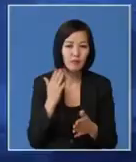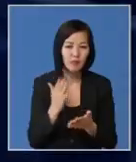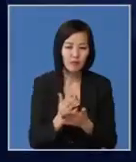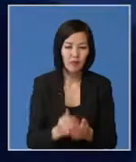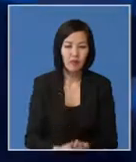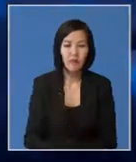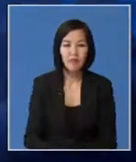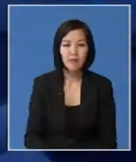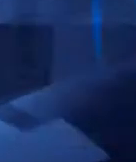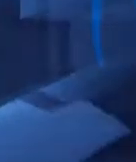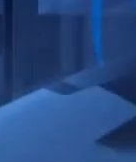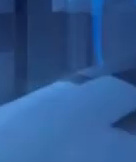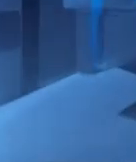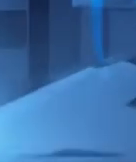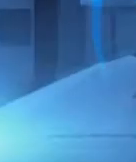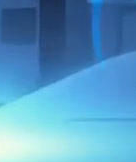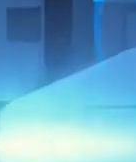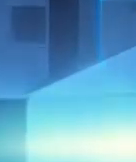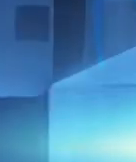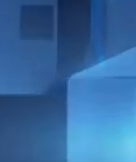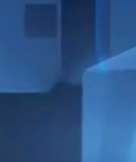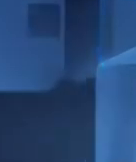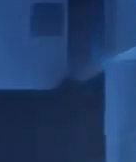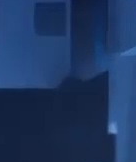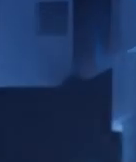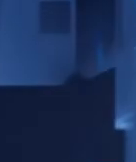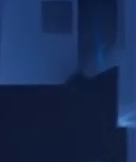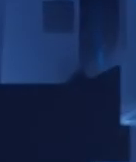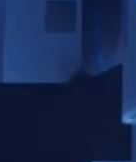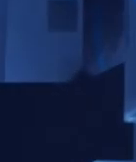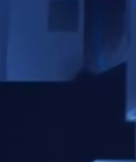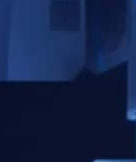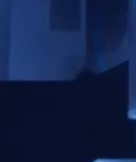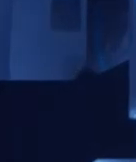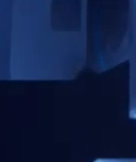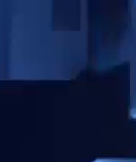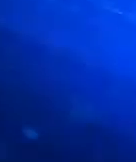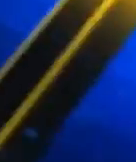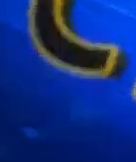тұр. Құрманжан Қасымжанұлы, Ерболат Антелов, Жетісу арнасы.